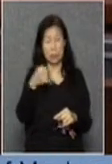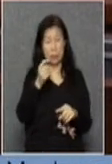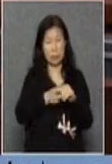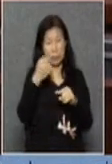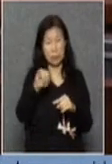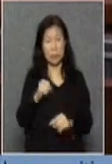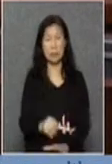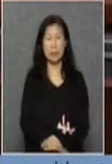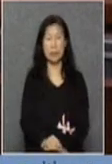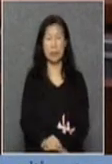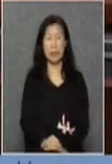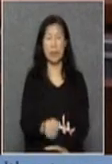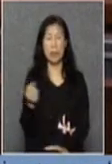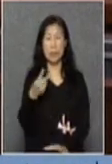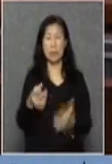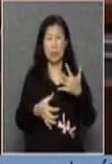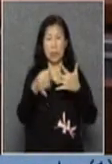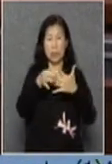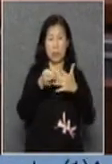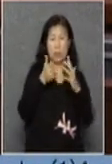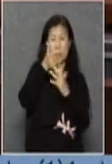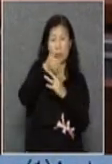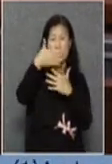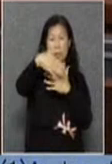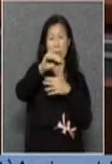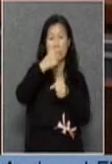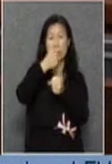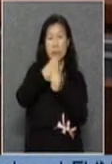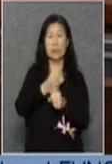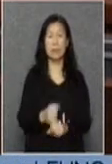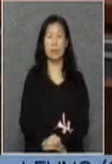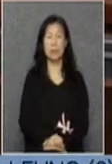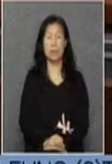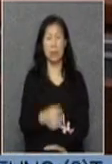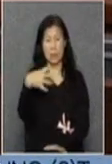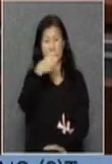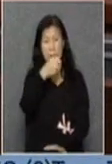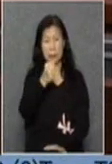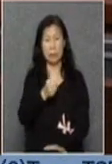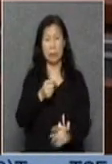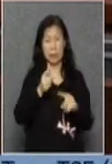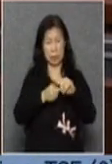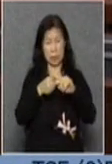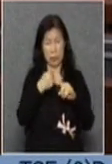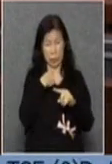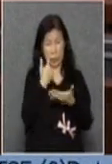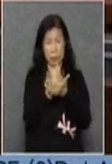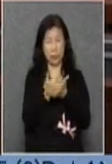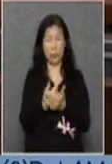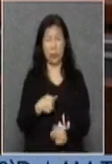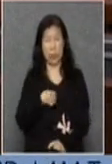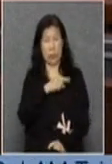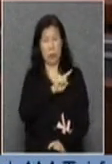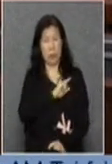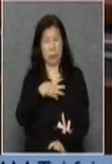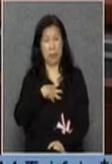是進佔其他的行業、其他的市場。主席，這個是非常重要的。我覺得如